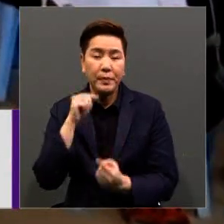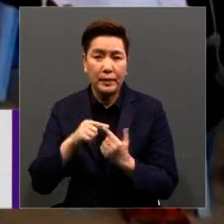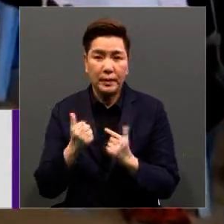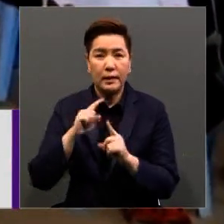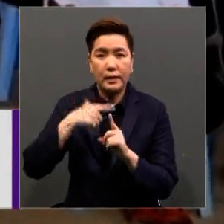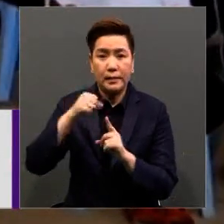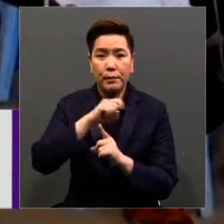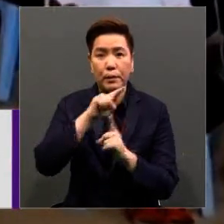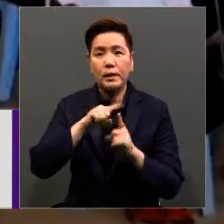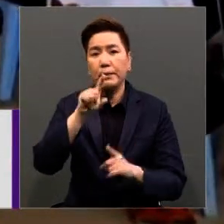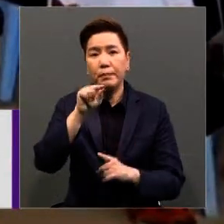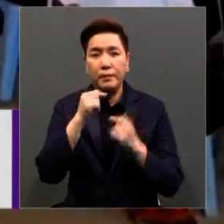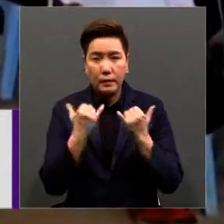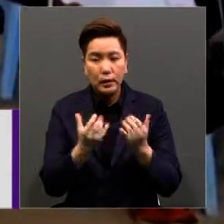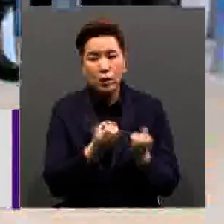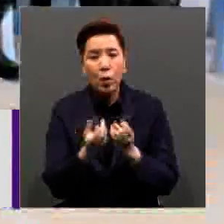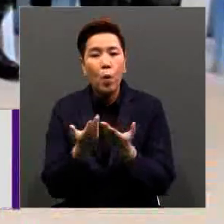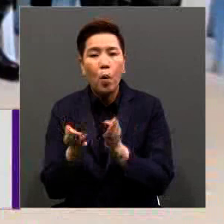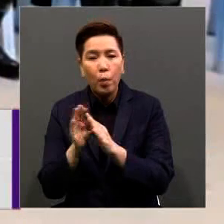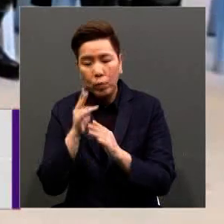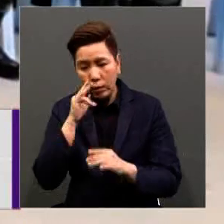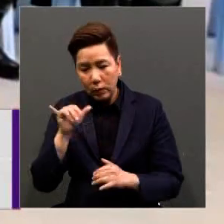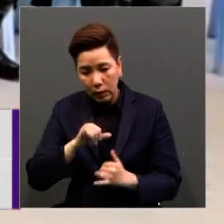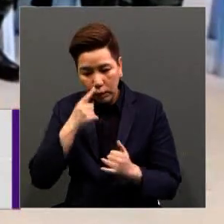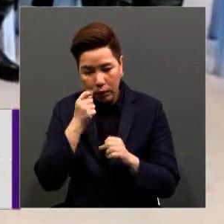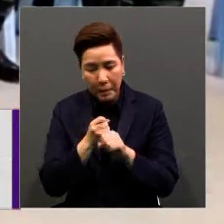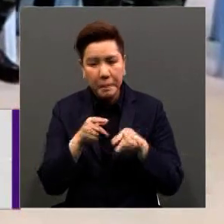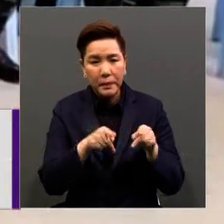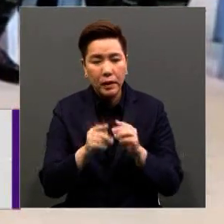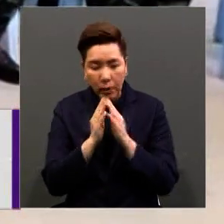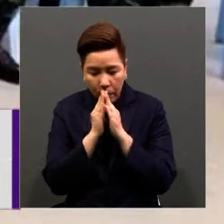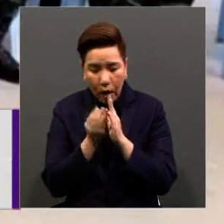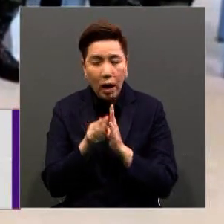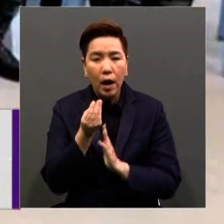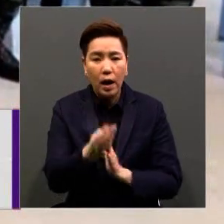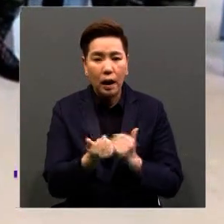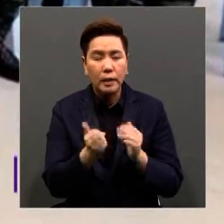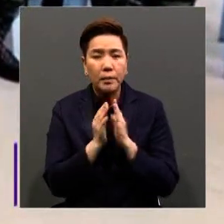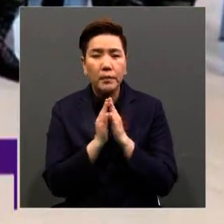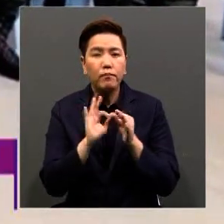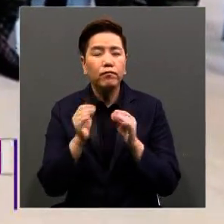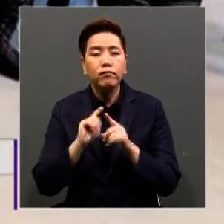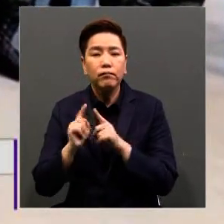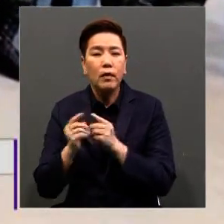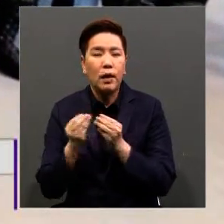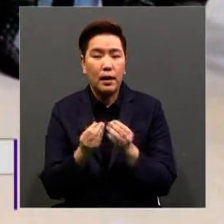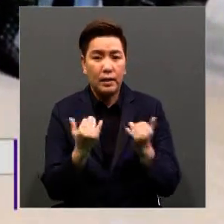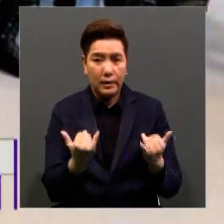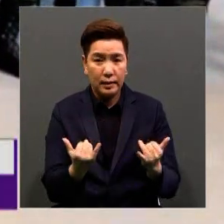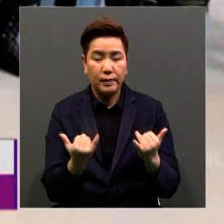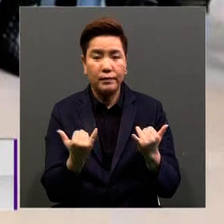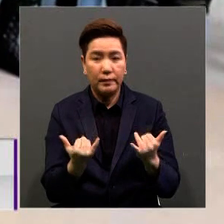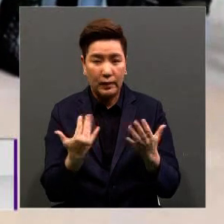ที่ 20ตุลาคมที่ผ่านมาเพื่อให้ครอบครัวและญาติประกอบพิธีบำเพ็ญกุศลศพและสวดพระอภิธรรมที่วัด